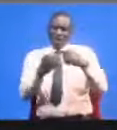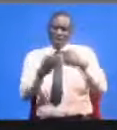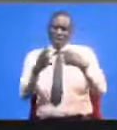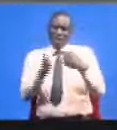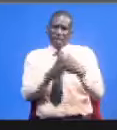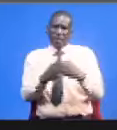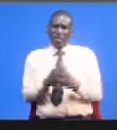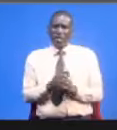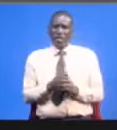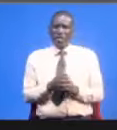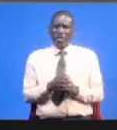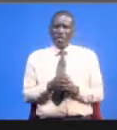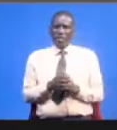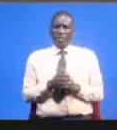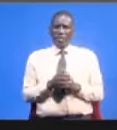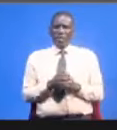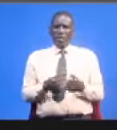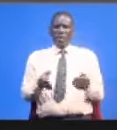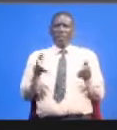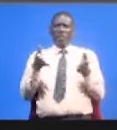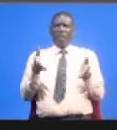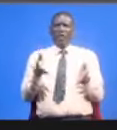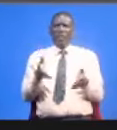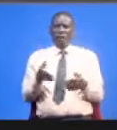1989. We are so proud.